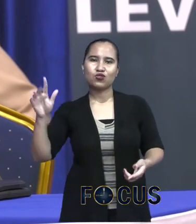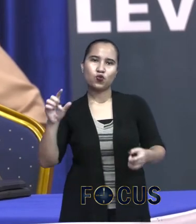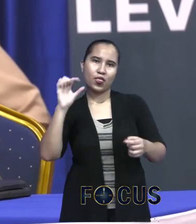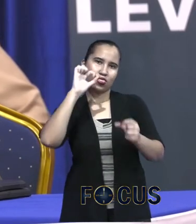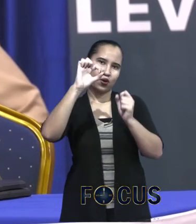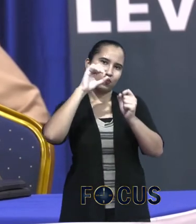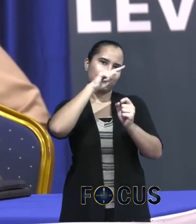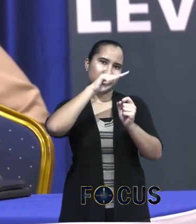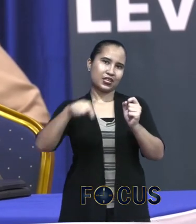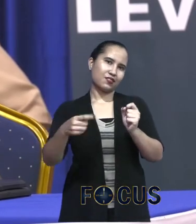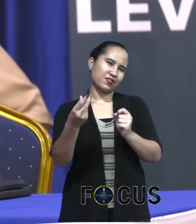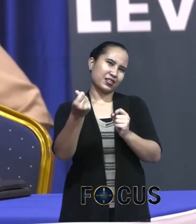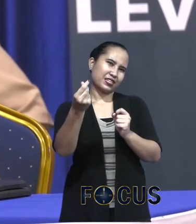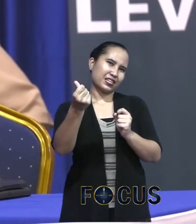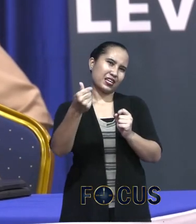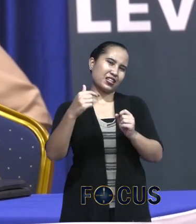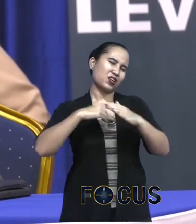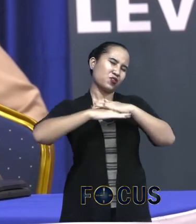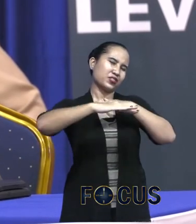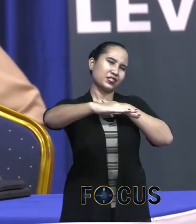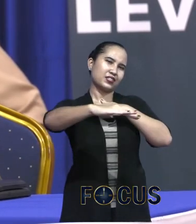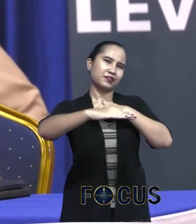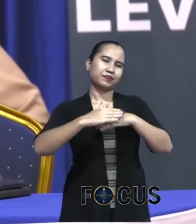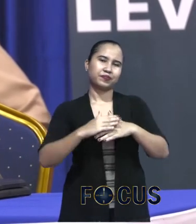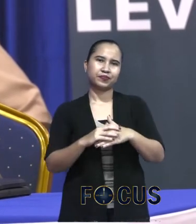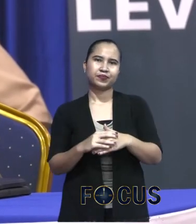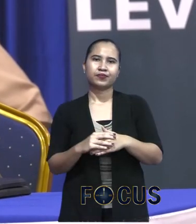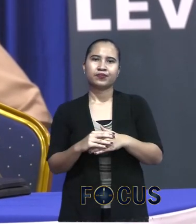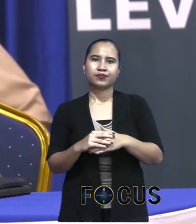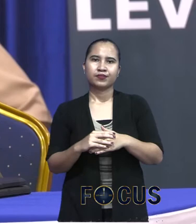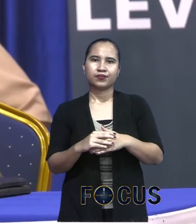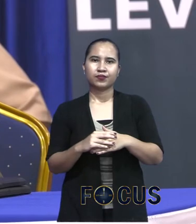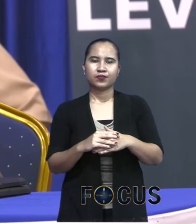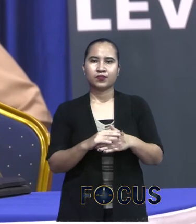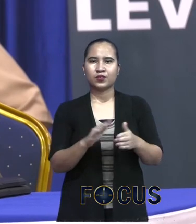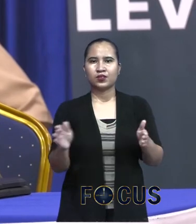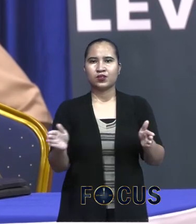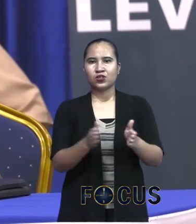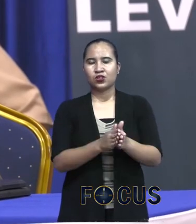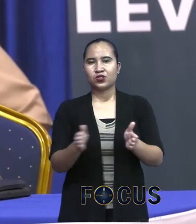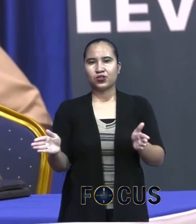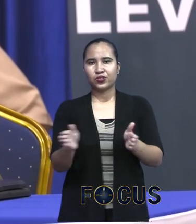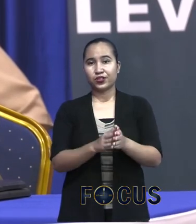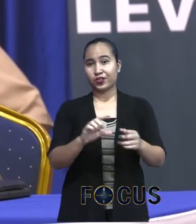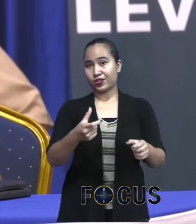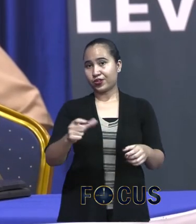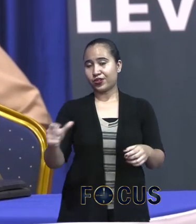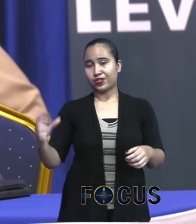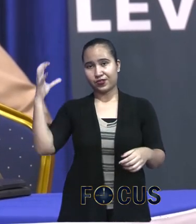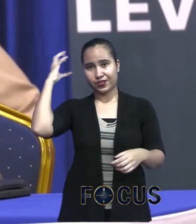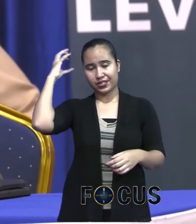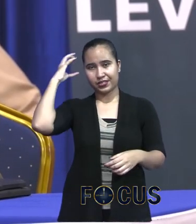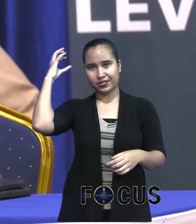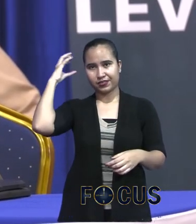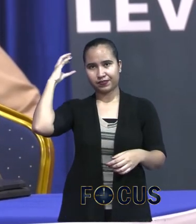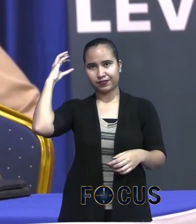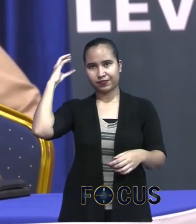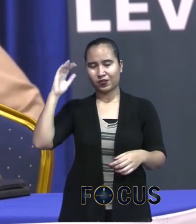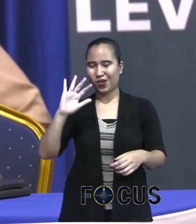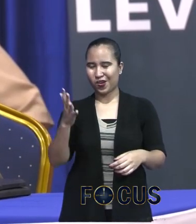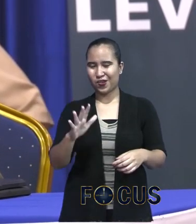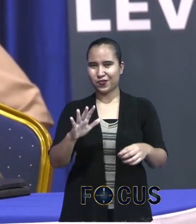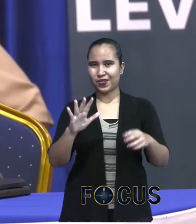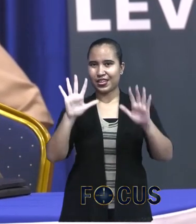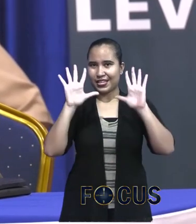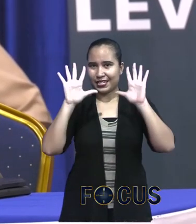In Suriname hebben wij 2 zware vallen van het BBP gehad gedurende de grondstoffencrisis. Van rond de